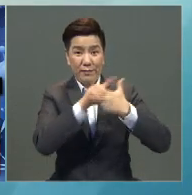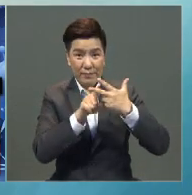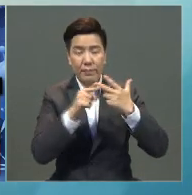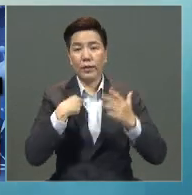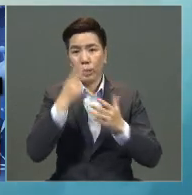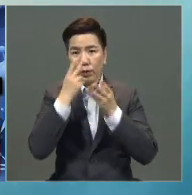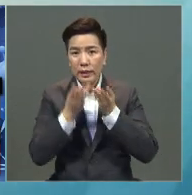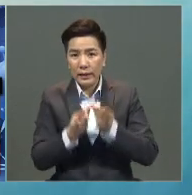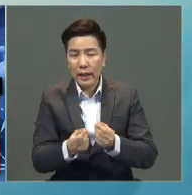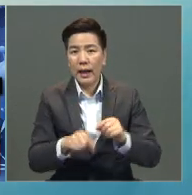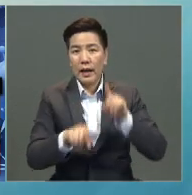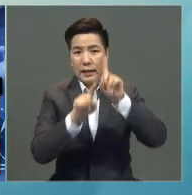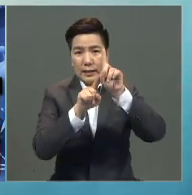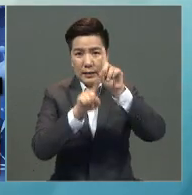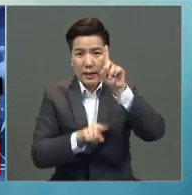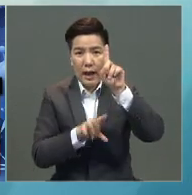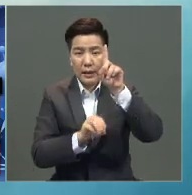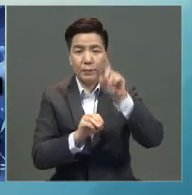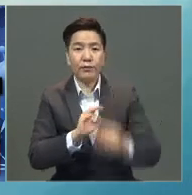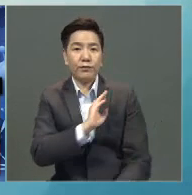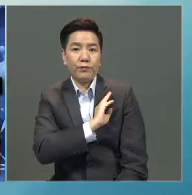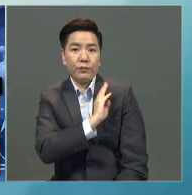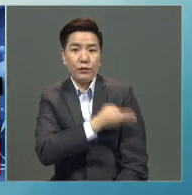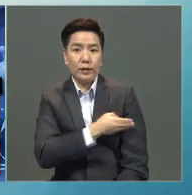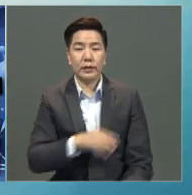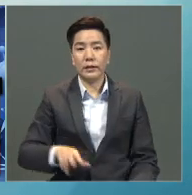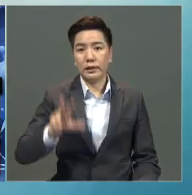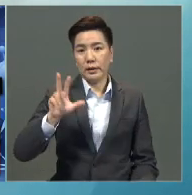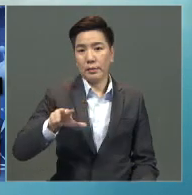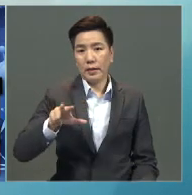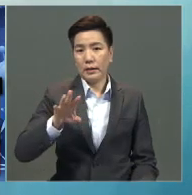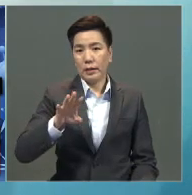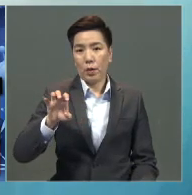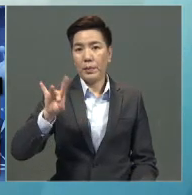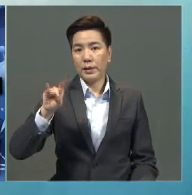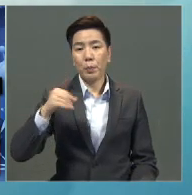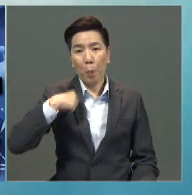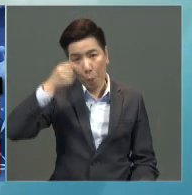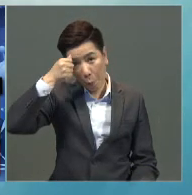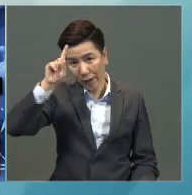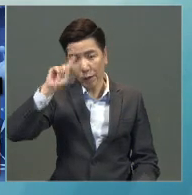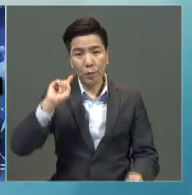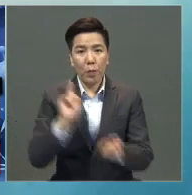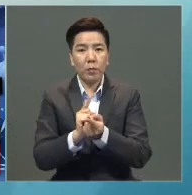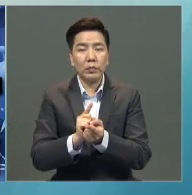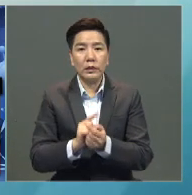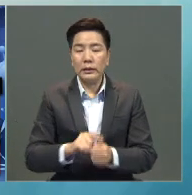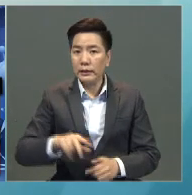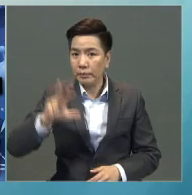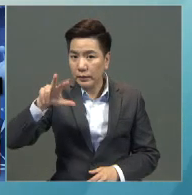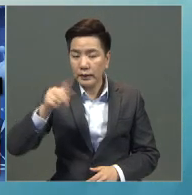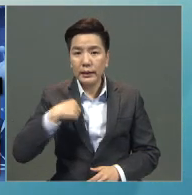แล้วนะครับตอนนี้ก็มาดูแผนภูมินะครับครึ่งโลกอยู่ที่ที่สายอเมริกาบราซิลและอินเดียนะครับซีกสายนะครับครับสีเอ่อฟ้าสีดำและก็สีเขียวเนี้ยก็ค่อนโลกไปแล้วนะครับอยู่ตรงนี้มาดูที่ในรายละเอียดของประเทศใน50ดับแรกฟิลิปปินส์ครับ3480ใน 1วันเมื่อวานนี้เลข 4